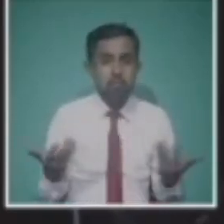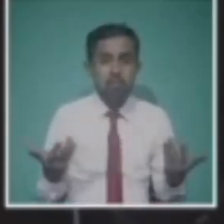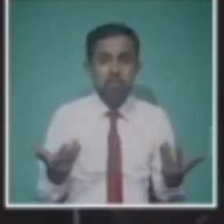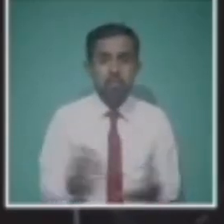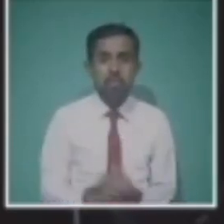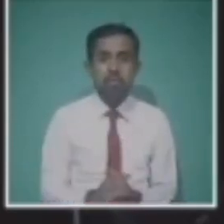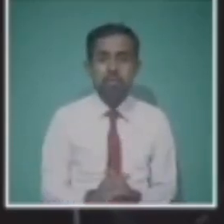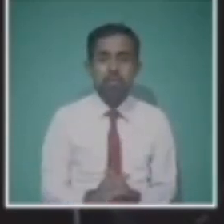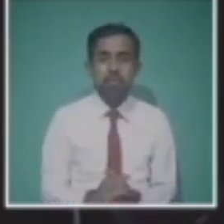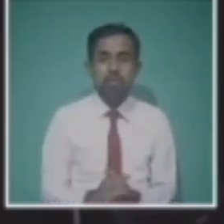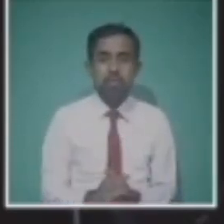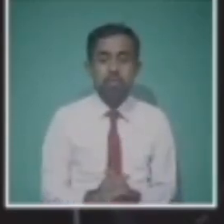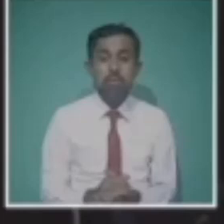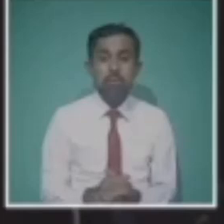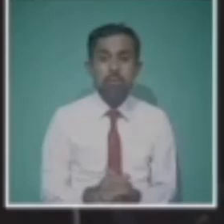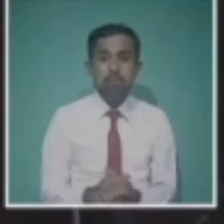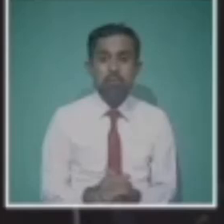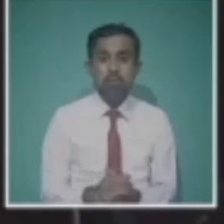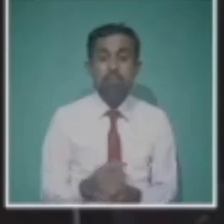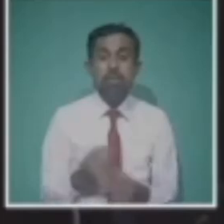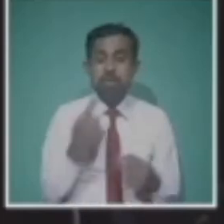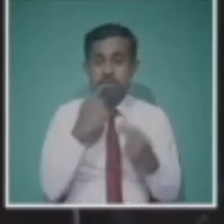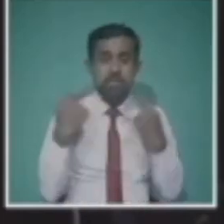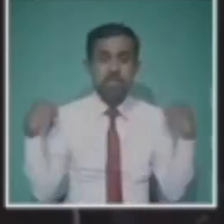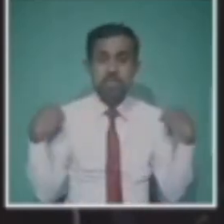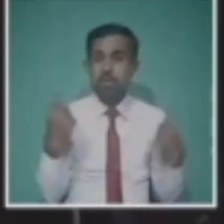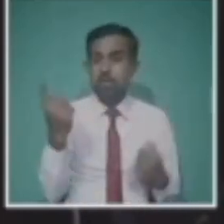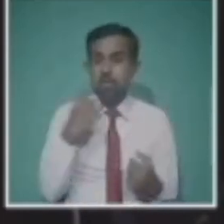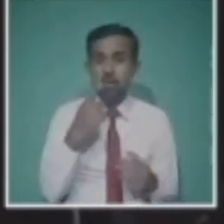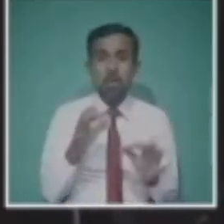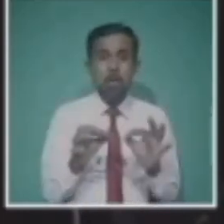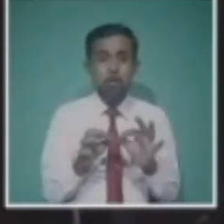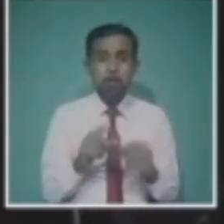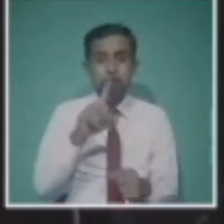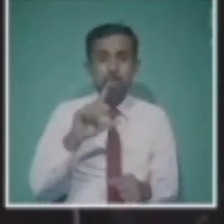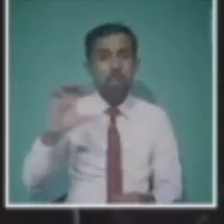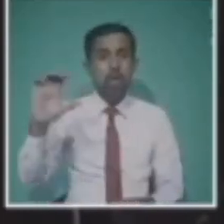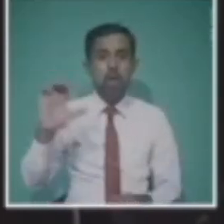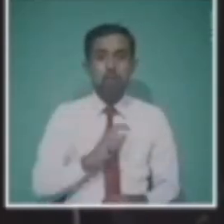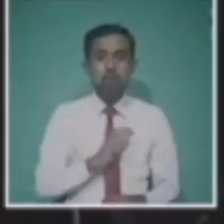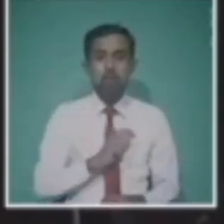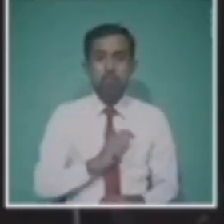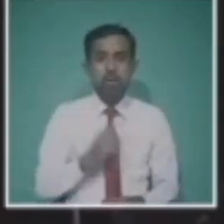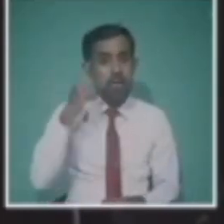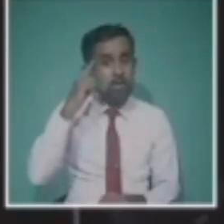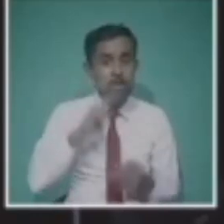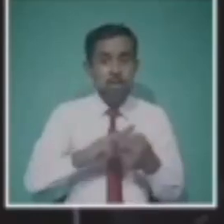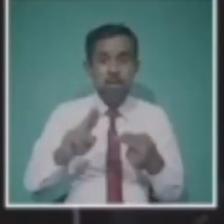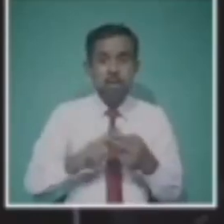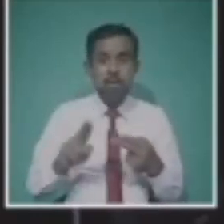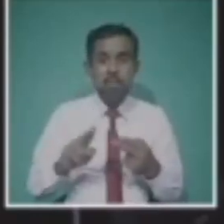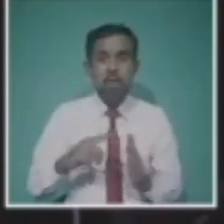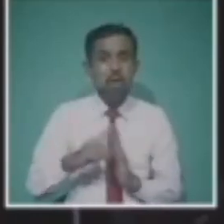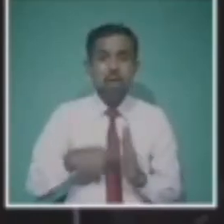කියලා. ඒ නිසා අර රේගුවෙන් කියනකොට ඔන්න බිලියනයක් හම්බ කළා කියලා හිතන්න එපා මුදල්